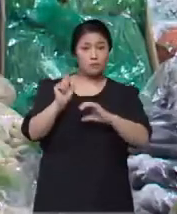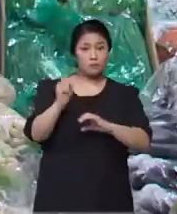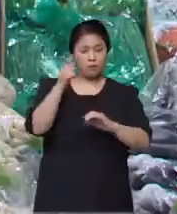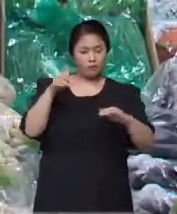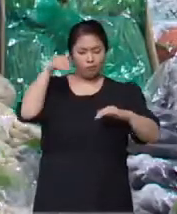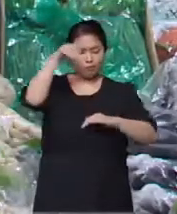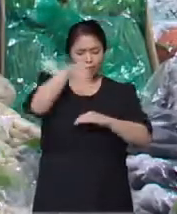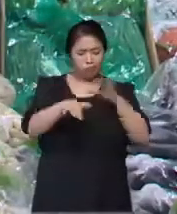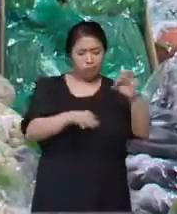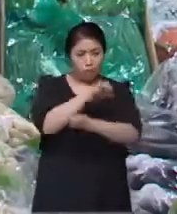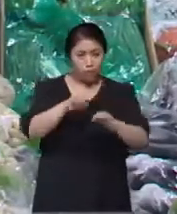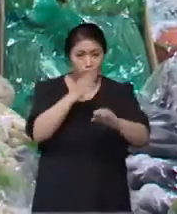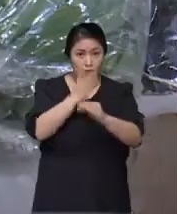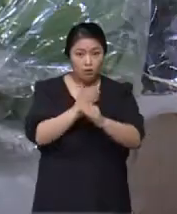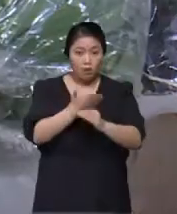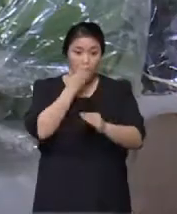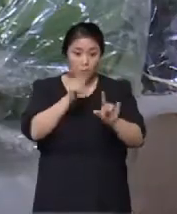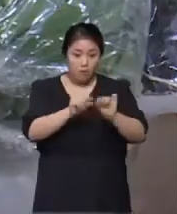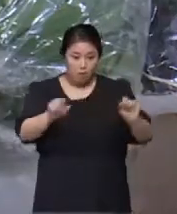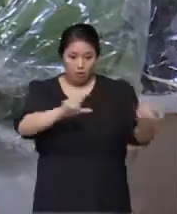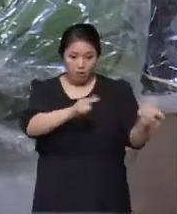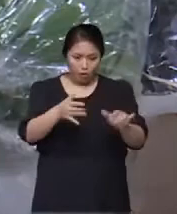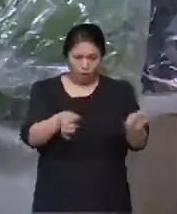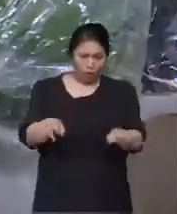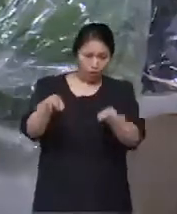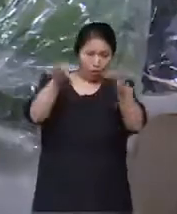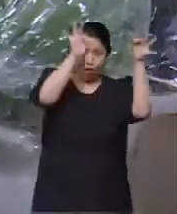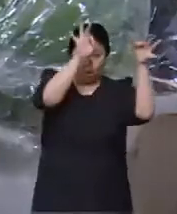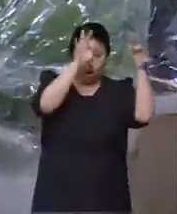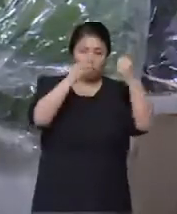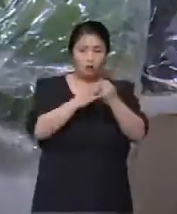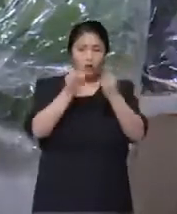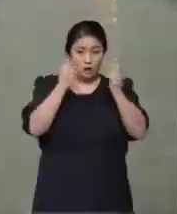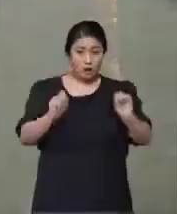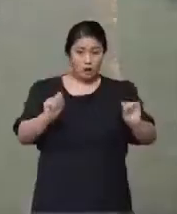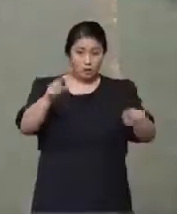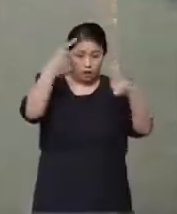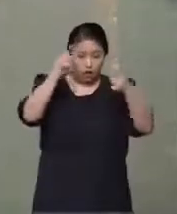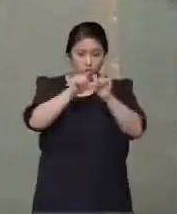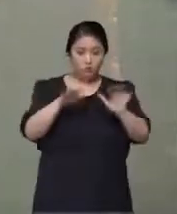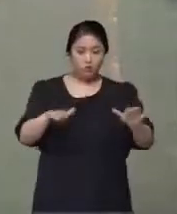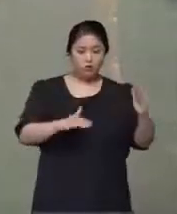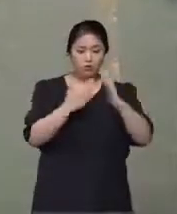코로나19로 침체된 경기 속에 밥상 물가까지 치솟으면서 새해